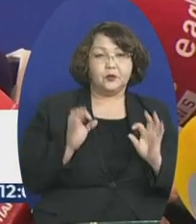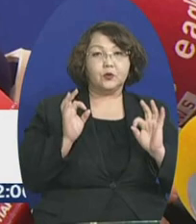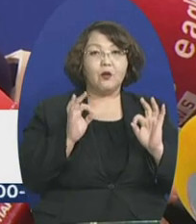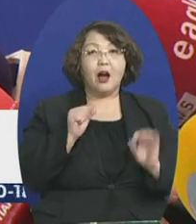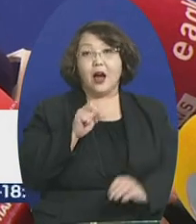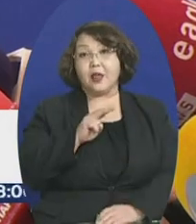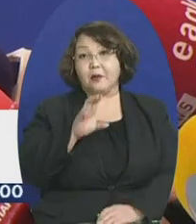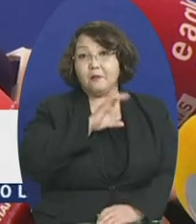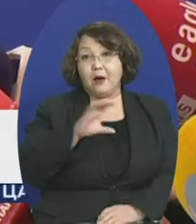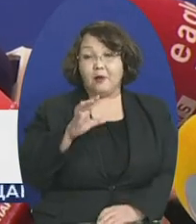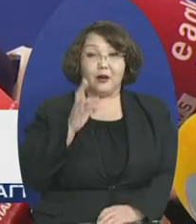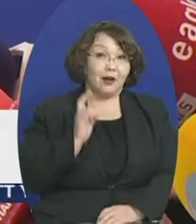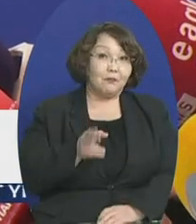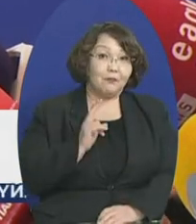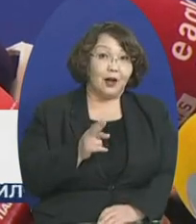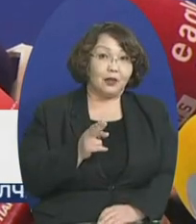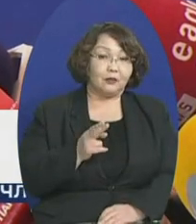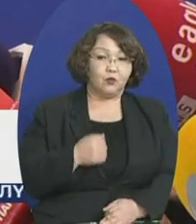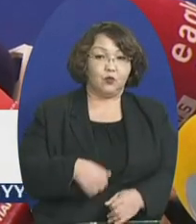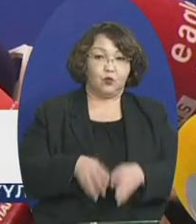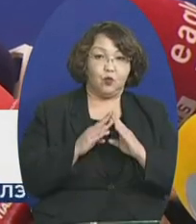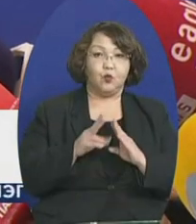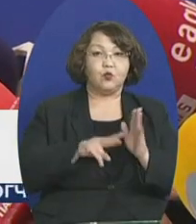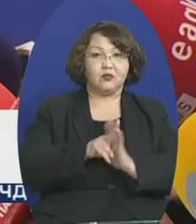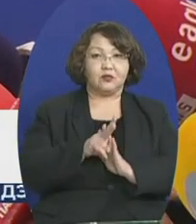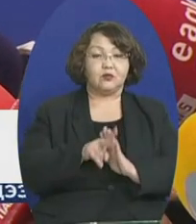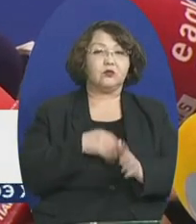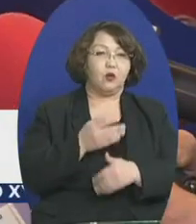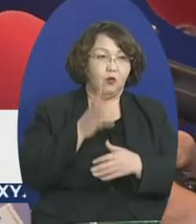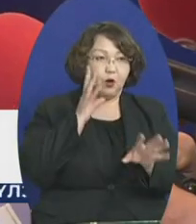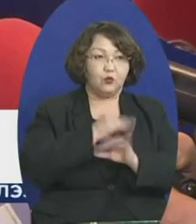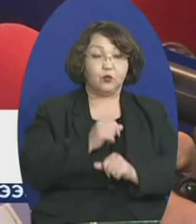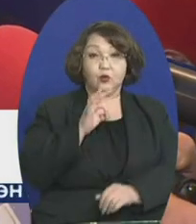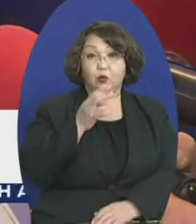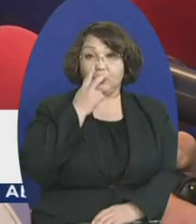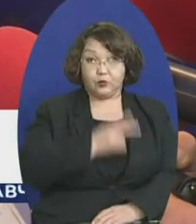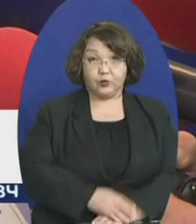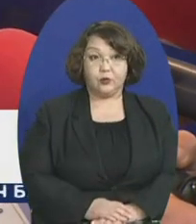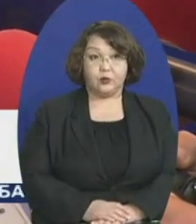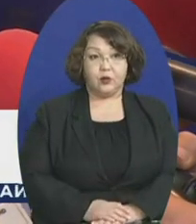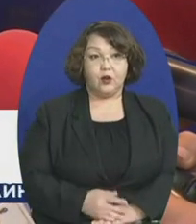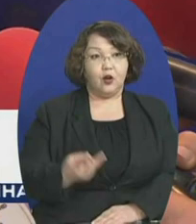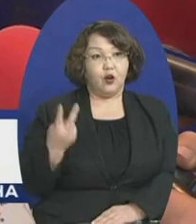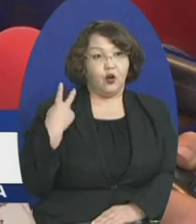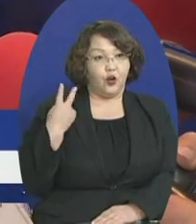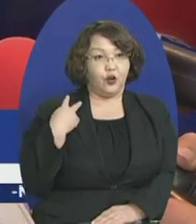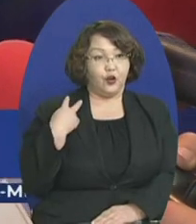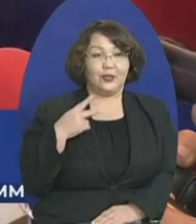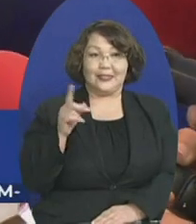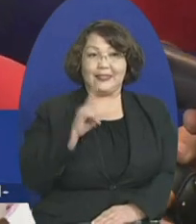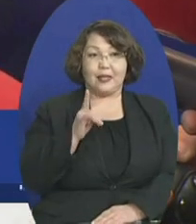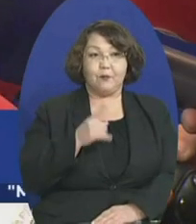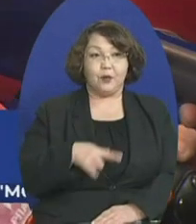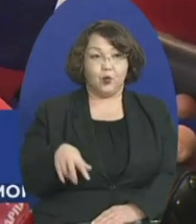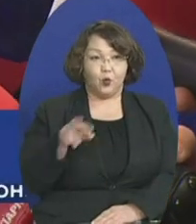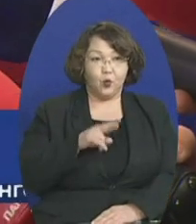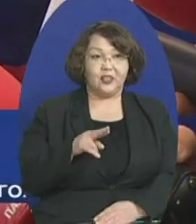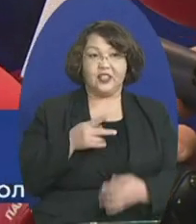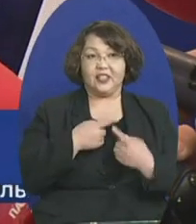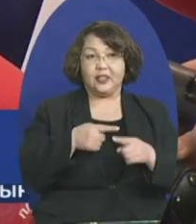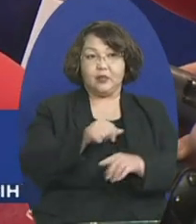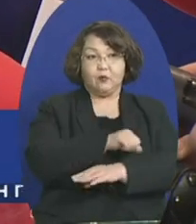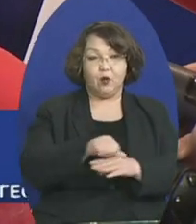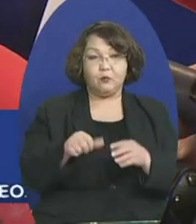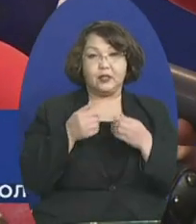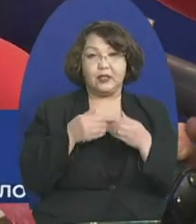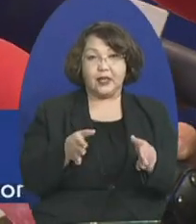нэгж компани корпорацыг байгуулах замаар явуулах зүйтэй гэж бид үзэж байгаа. 2 хоногийн өмнө болсон замын үеийн одоо бомбын